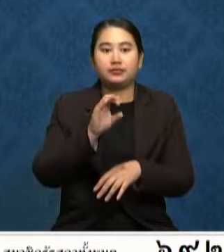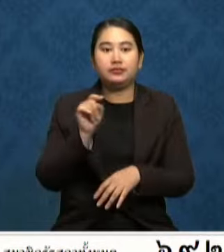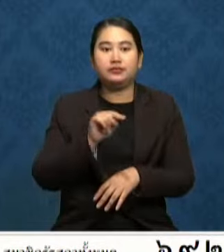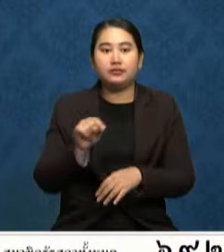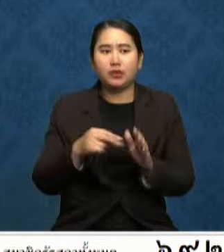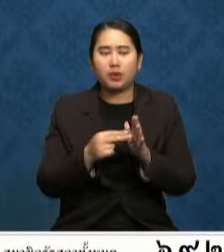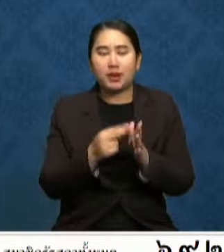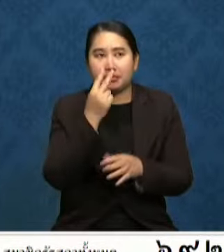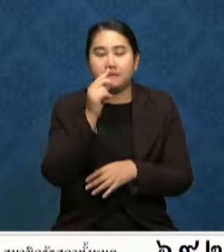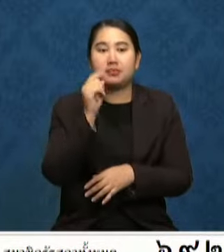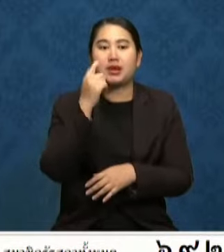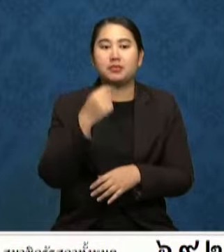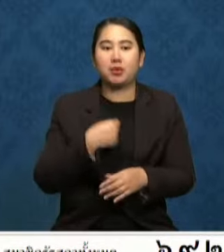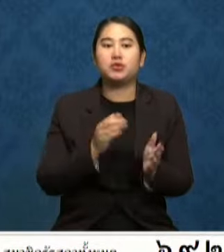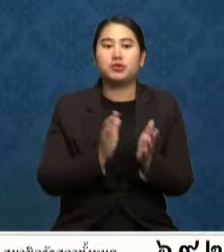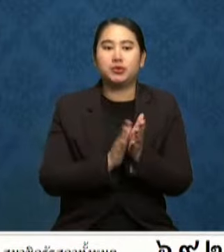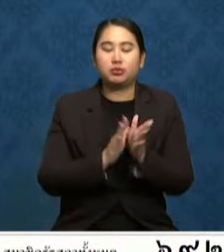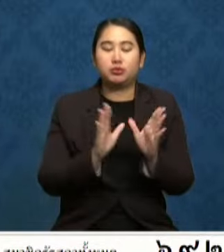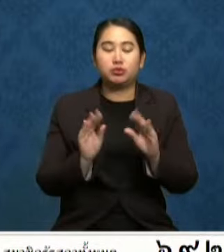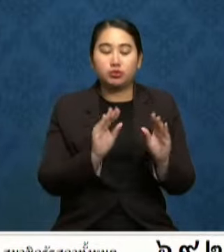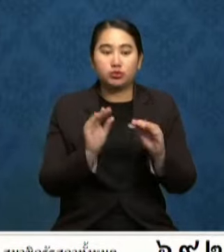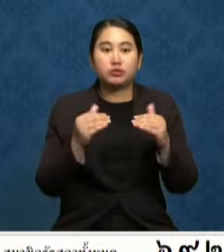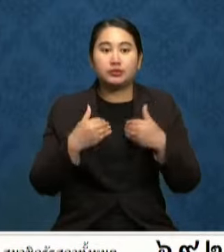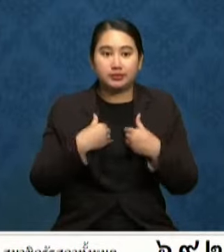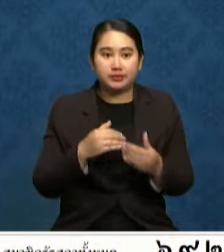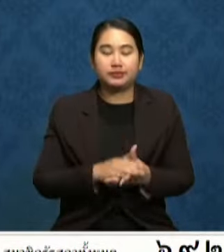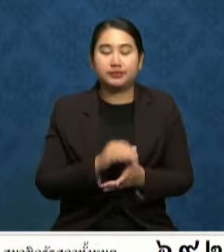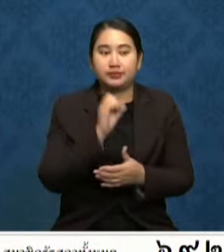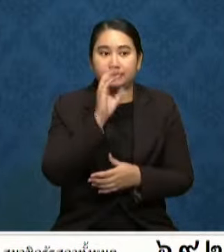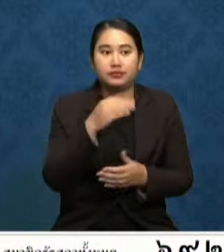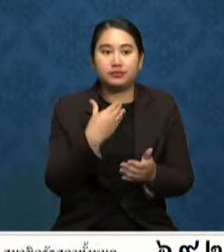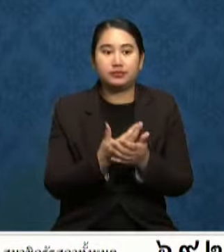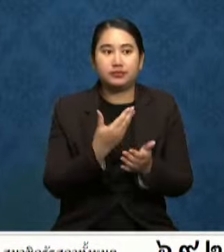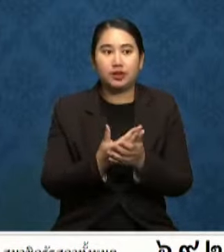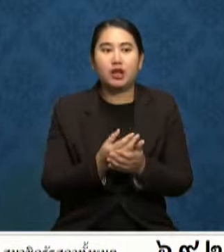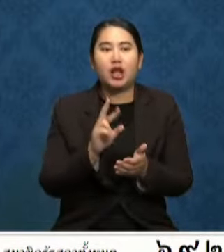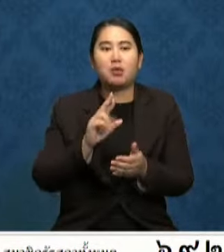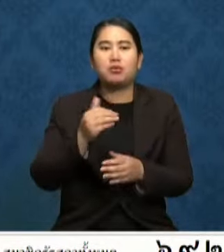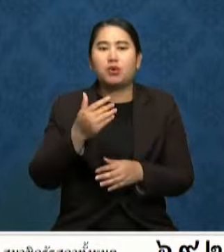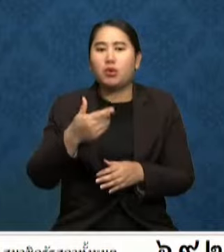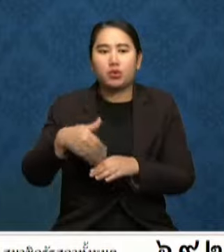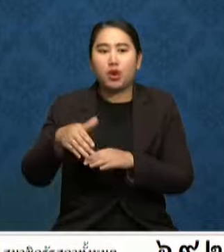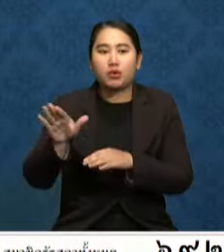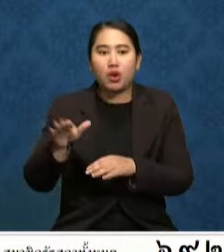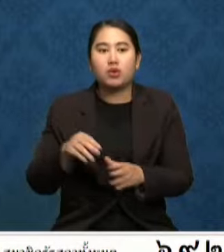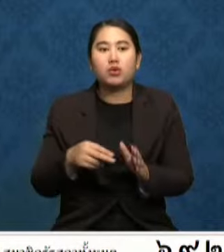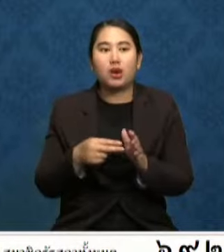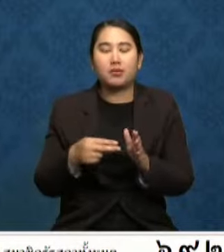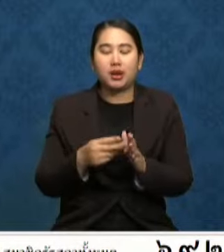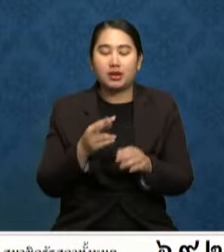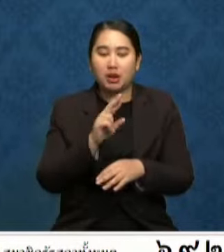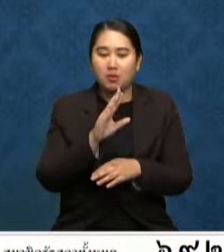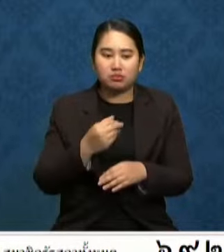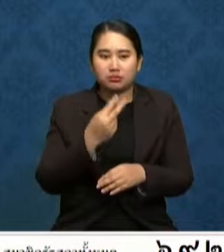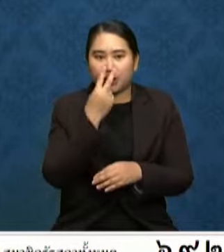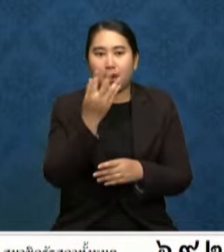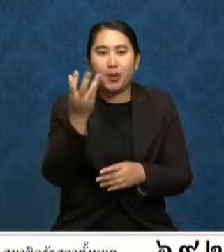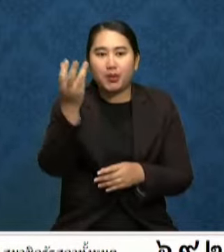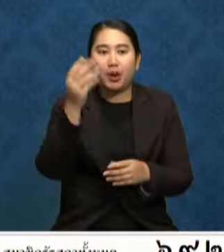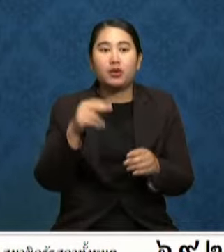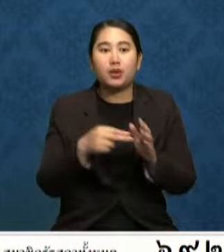กรให่นะ ผมชนชมหลายคนอะไรดมาเยอะว่าเงินทอยนอกระบบ Strawberry น้แน revision